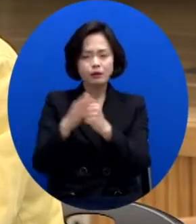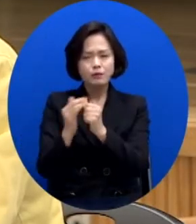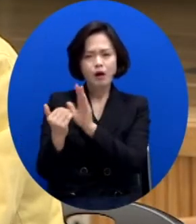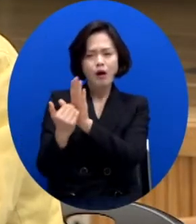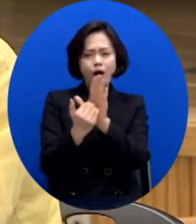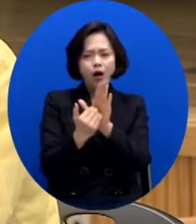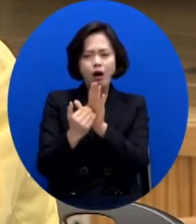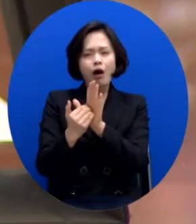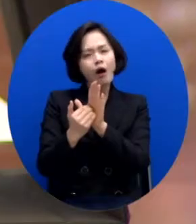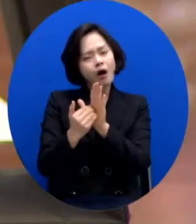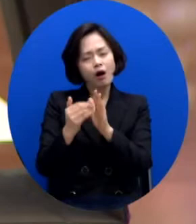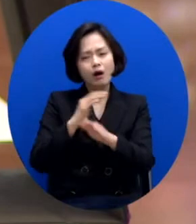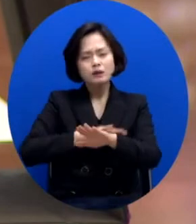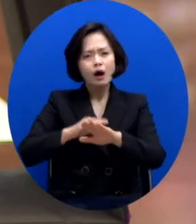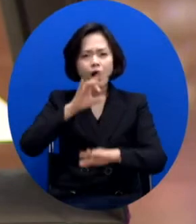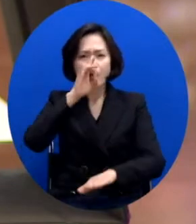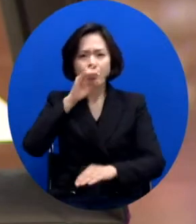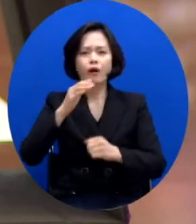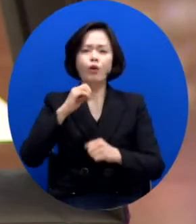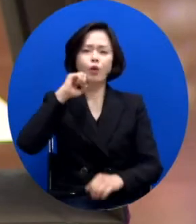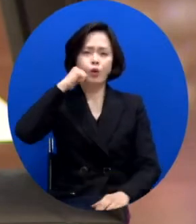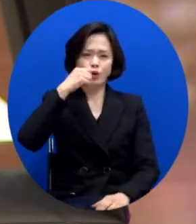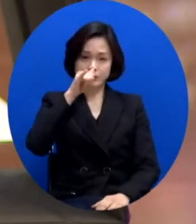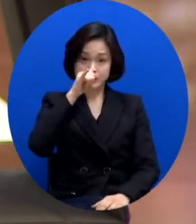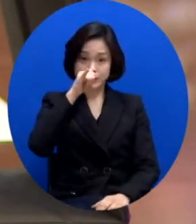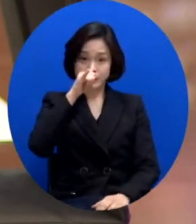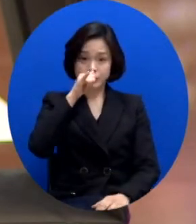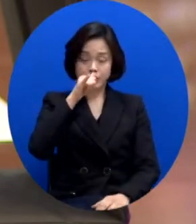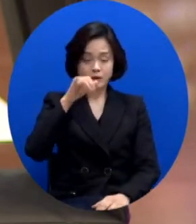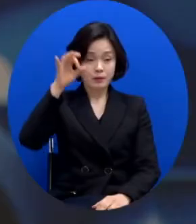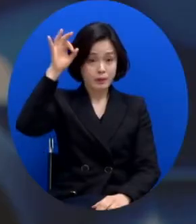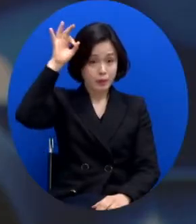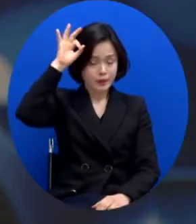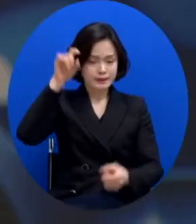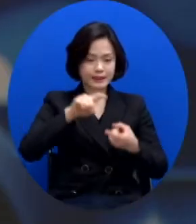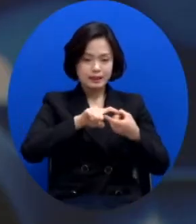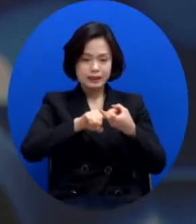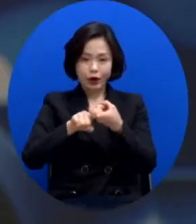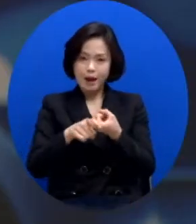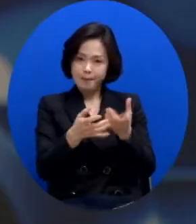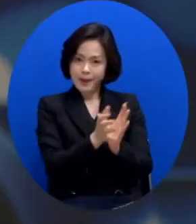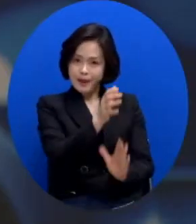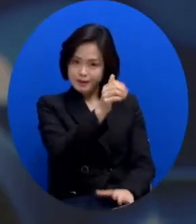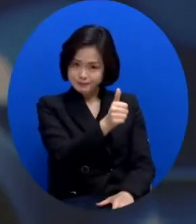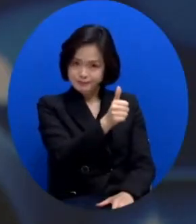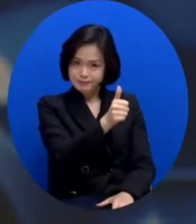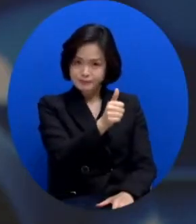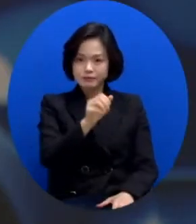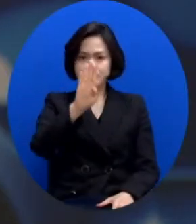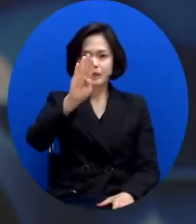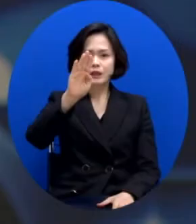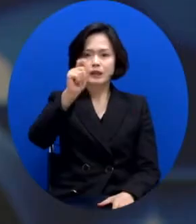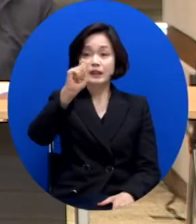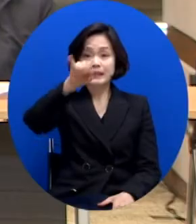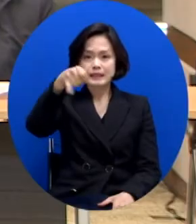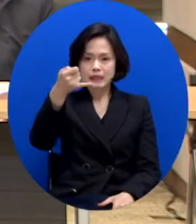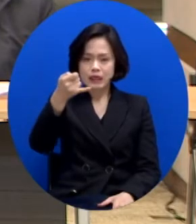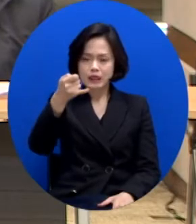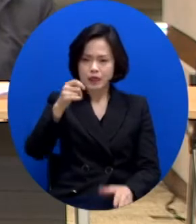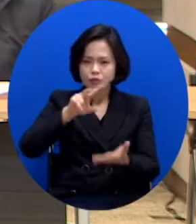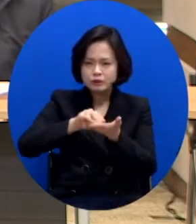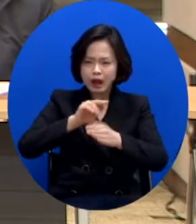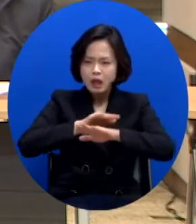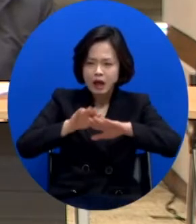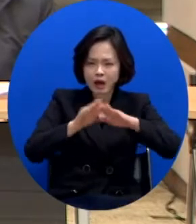당부했습니다. 이어 포항시 기독교 교회연합회 안순모 대표 회장은 인터콥과 관련한 상황을 하루속히 헤쳐나갈 수